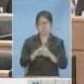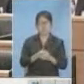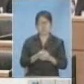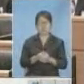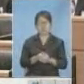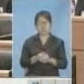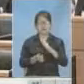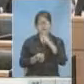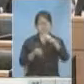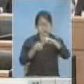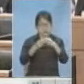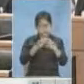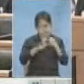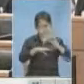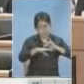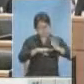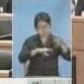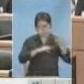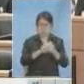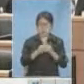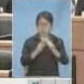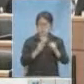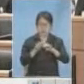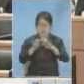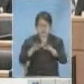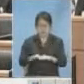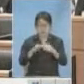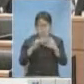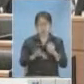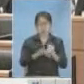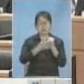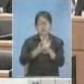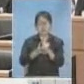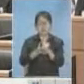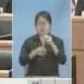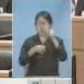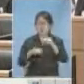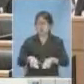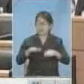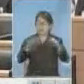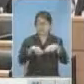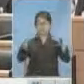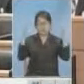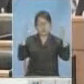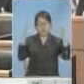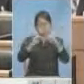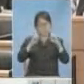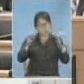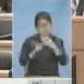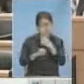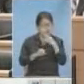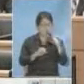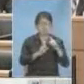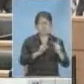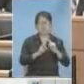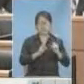ที่เกิดภัยพิบัติต่างๆหรือไม่ว่าจะเป็นเรื่องน้ำท่วมหรือไม่ว่าจะเป็นเรื่องของภัยแล้งนะครับอันนี้